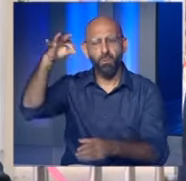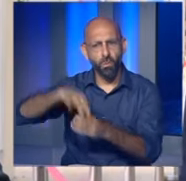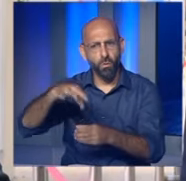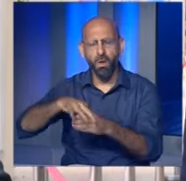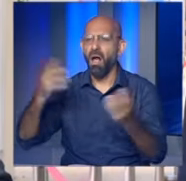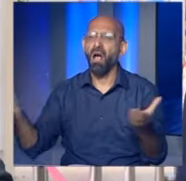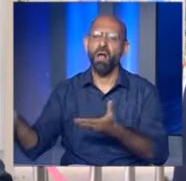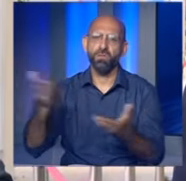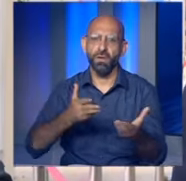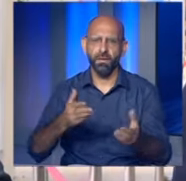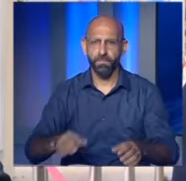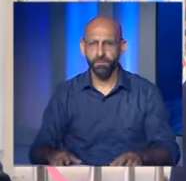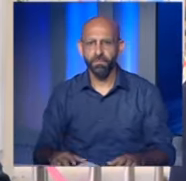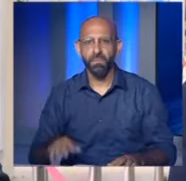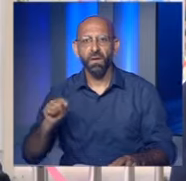امل بالاقبال